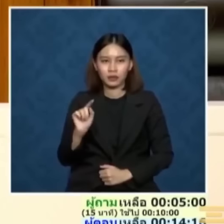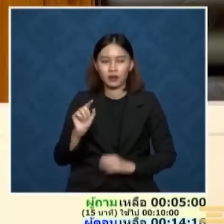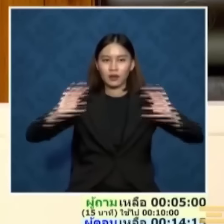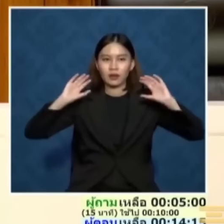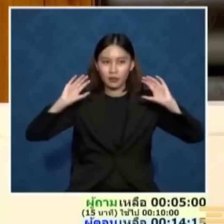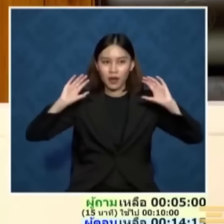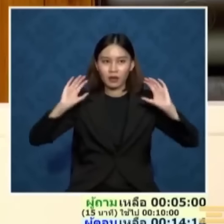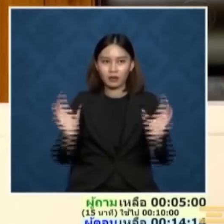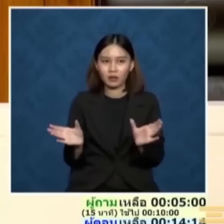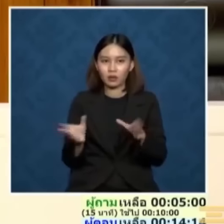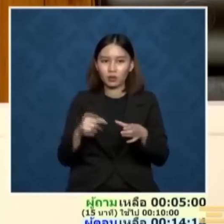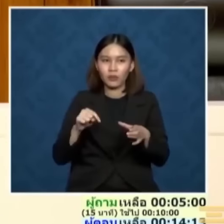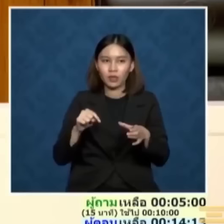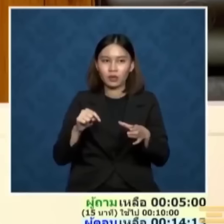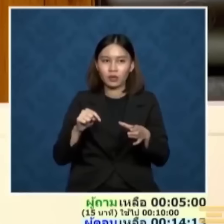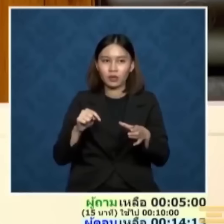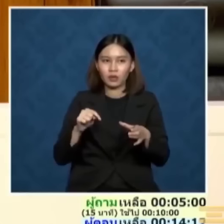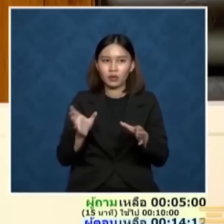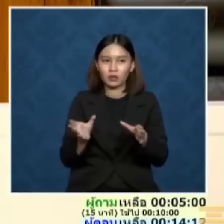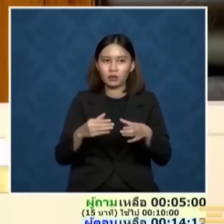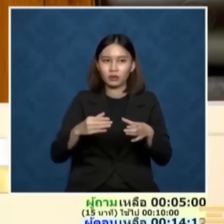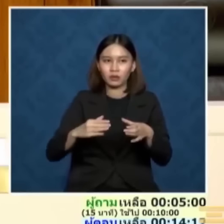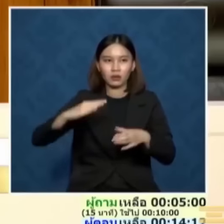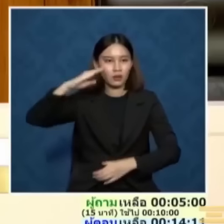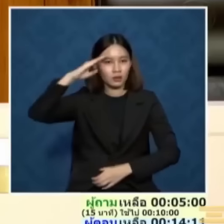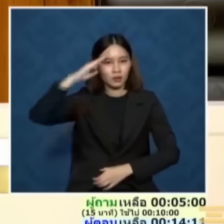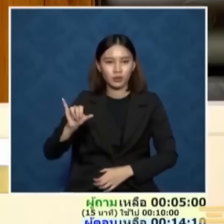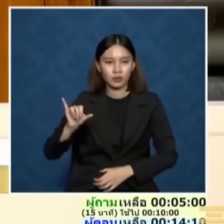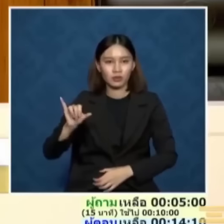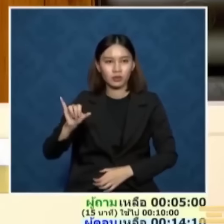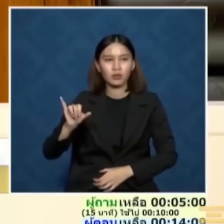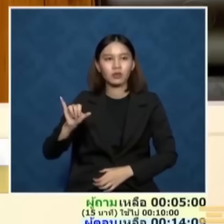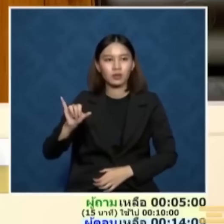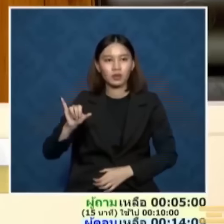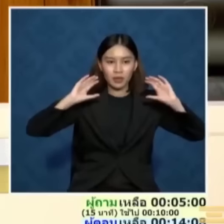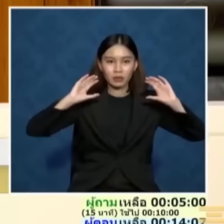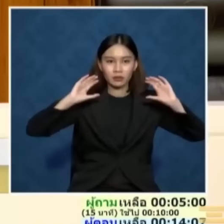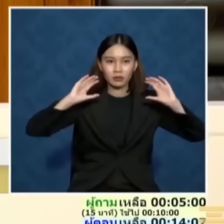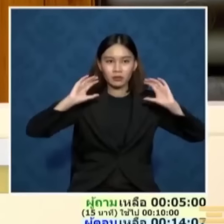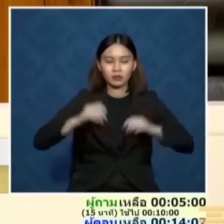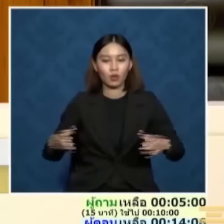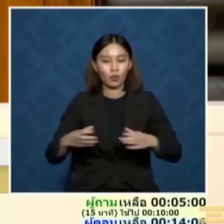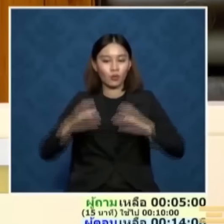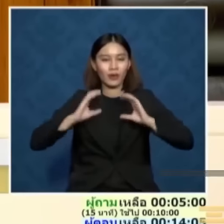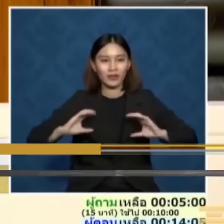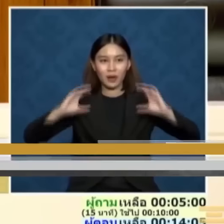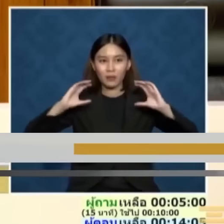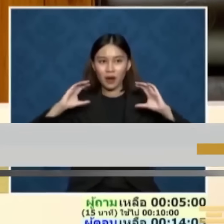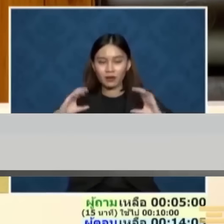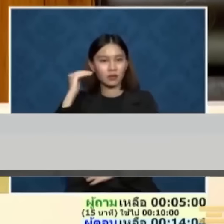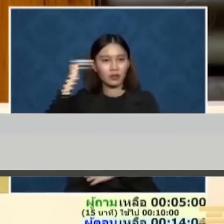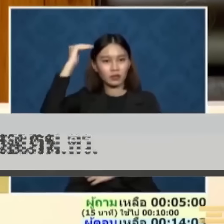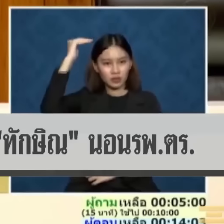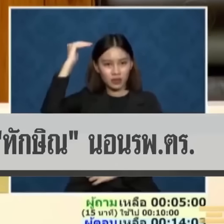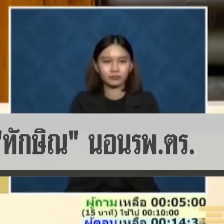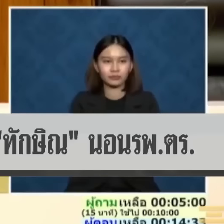ลับมาเข้าสู่กระบวนการยุติธรรมเนี่ยมันอยู่ในสมัยรัฐบาลพลเอกประยุทธ์นะไม่ใช่รัฐบาลเศรษฐานะนะเดี๋ยวลองไปฟังคำชี้แ